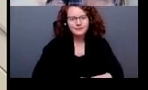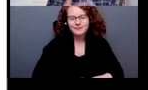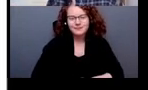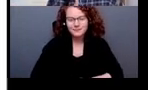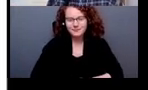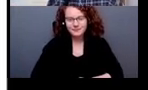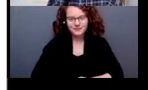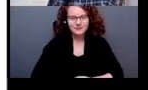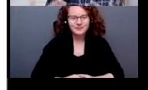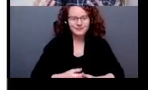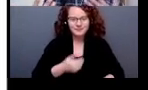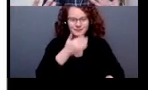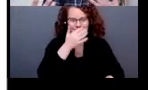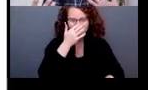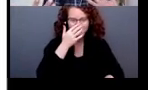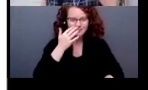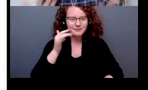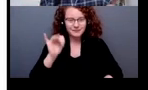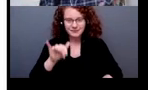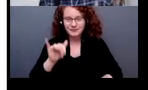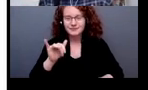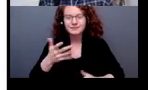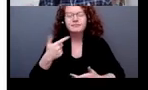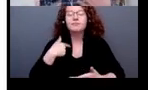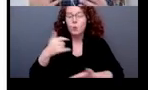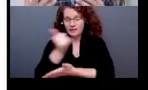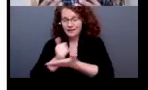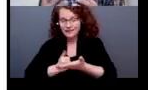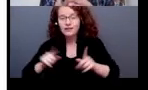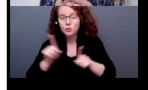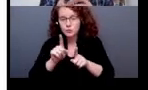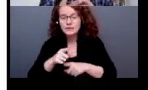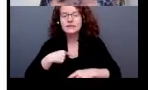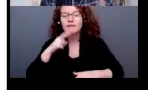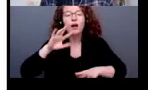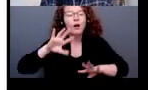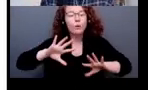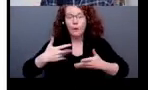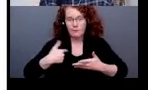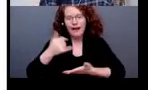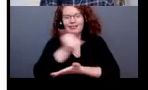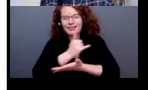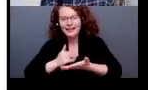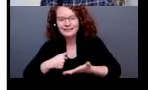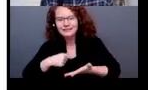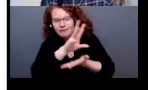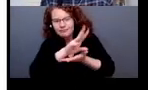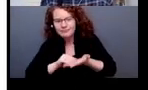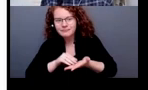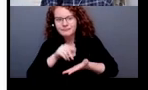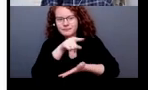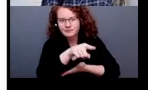Comme je vous le disais précédemment, l'emploi du dessin a été justement le premier outil